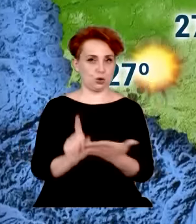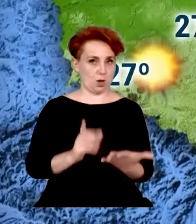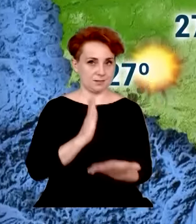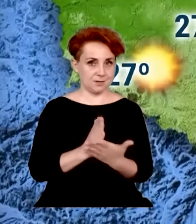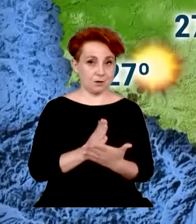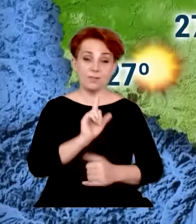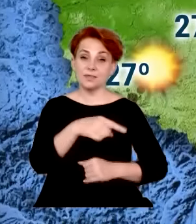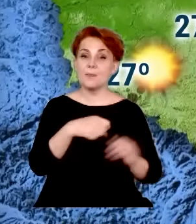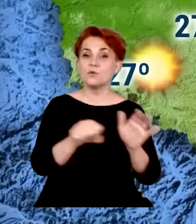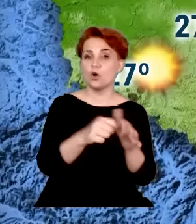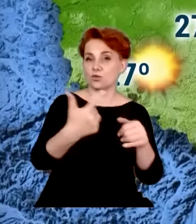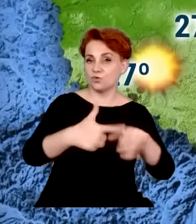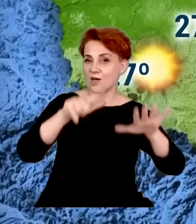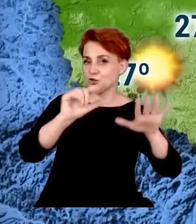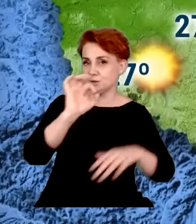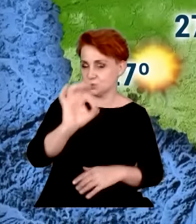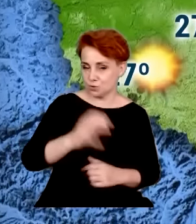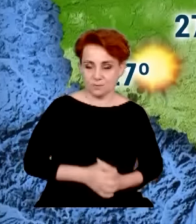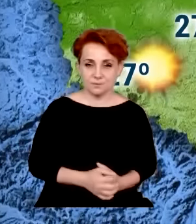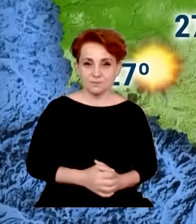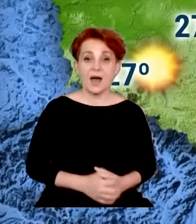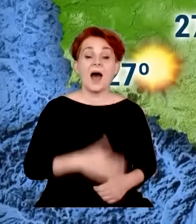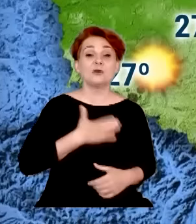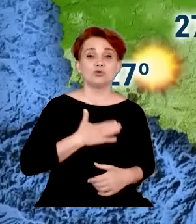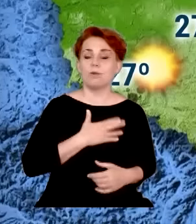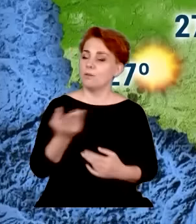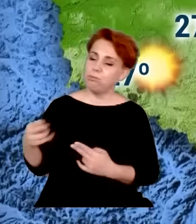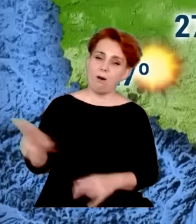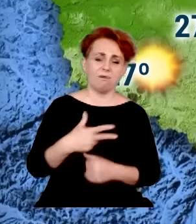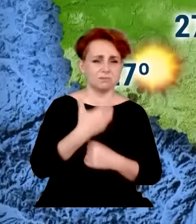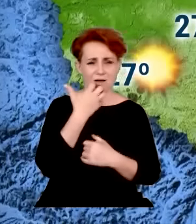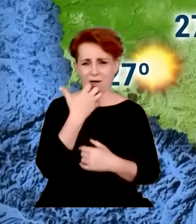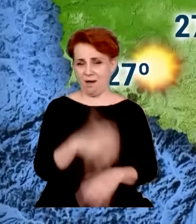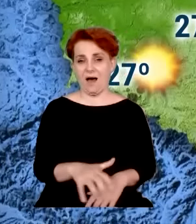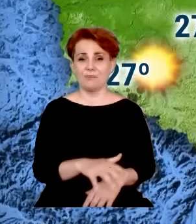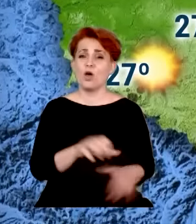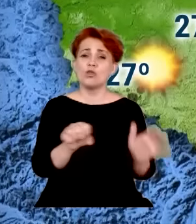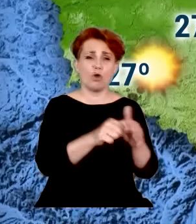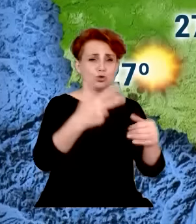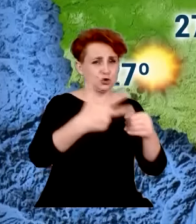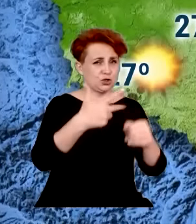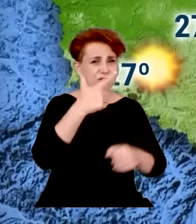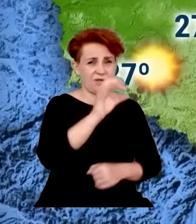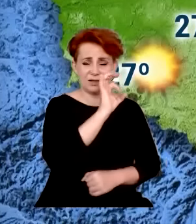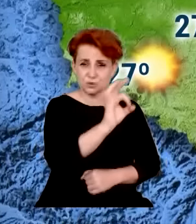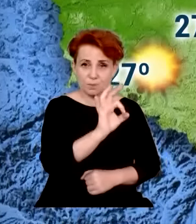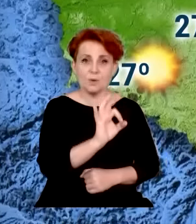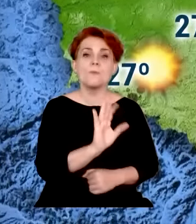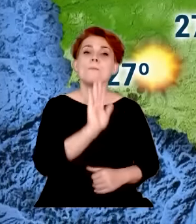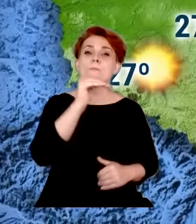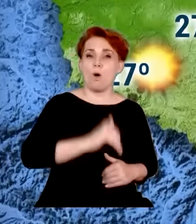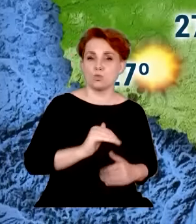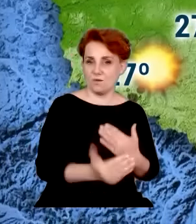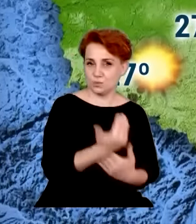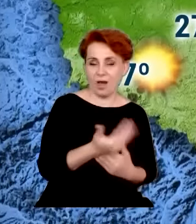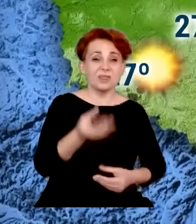termometrach do 27 stopni. A od soboty powrócą upały. Na termometrach do 32 stopni na południowym wschodzie. Najwięcej słońca